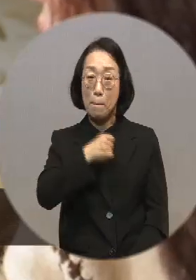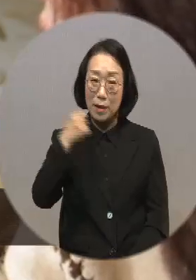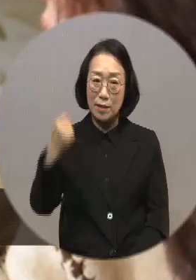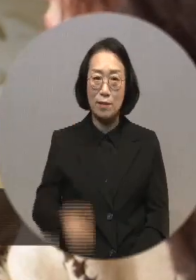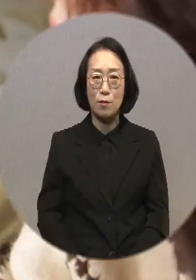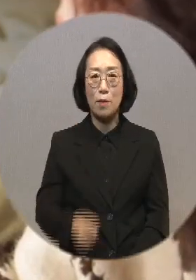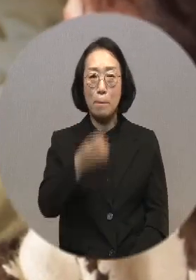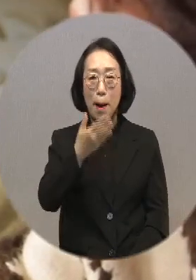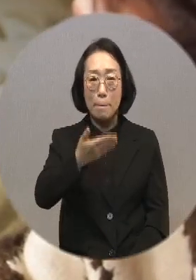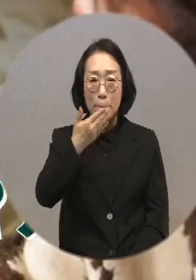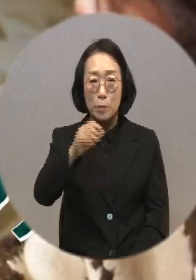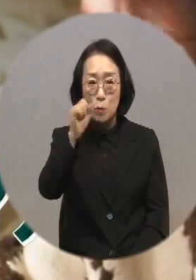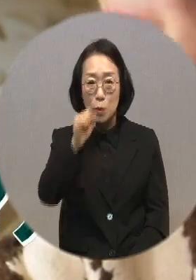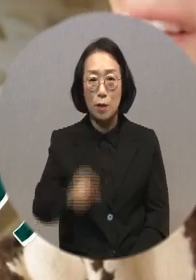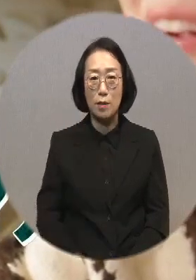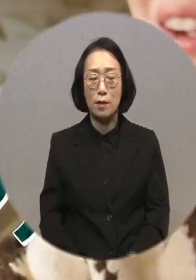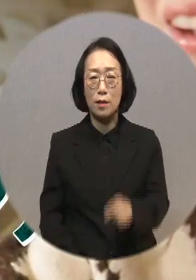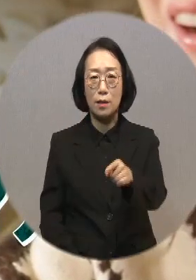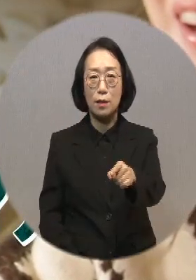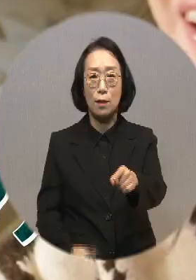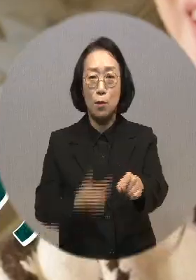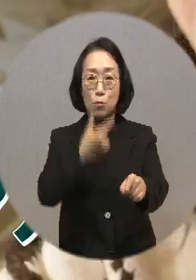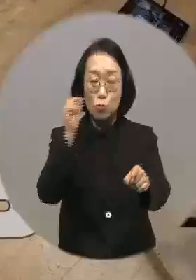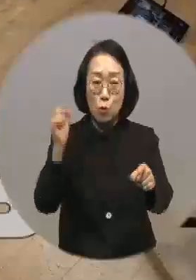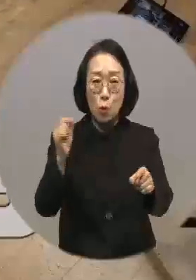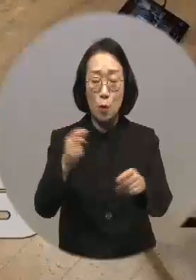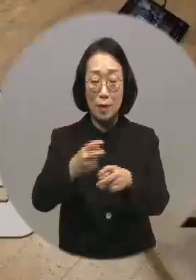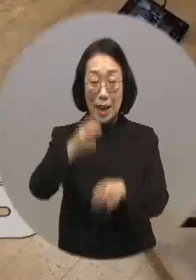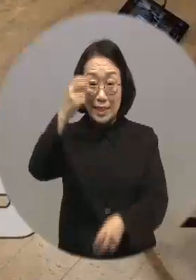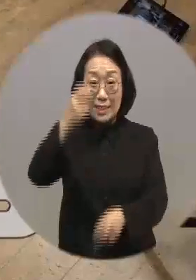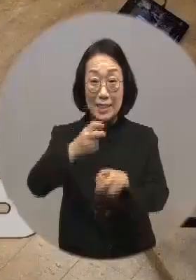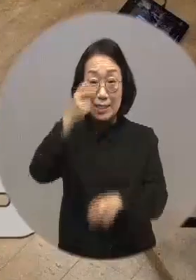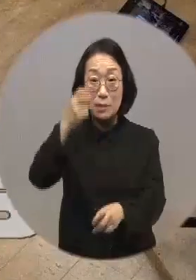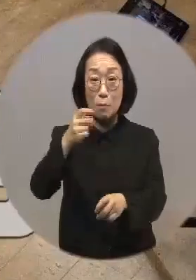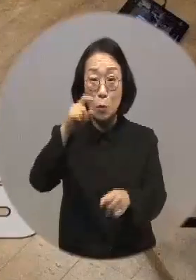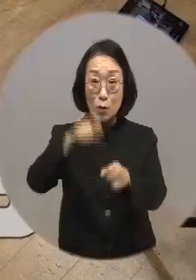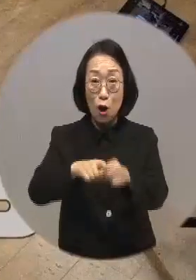저는 밥을 좋아하는데 이거 먹고 한 끼 다이어트 혹시?